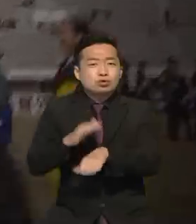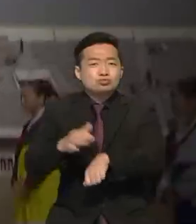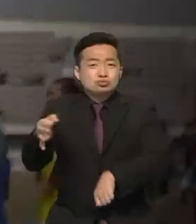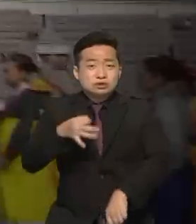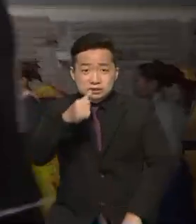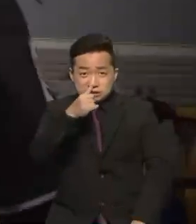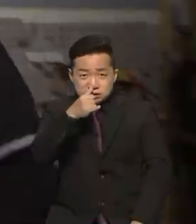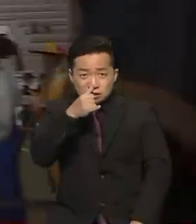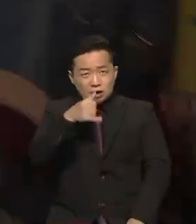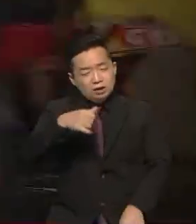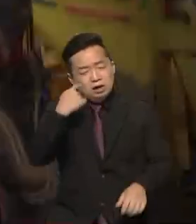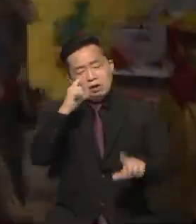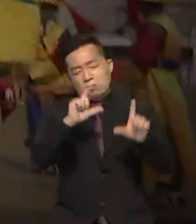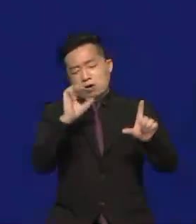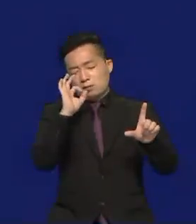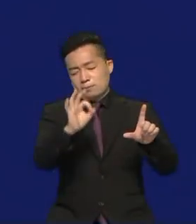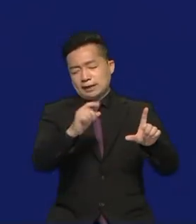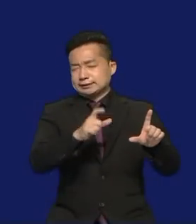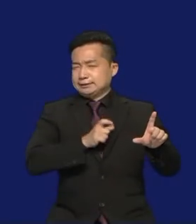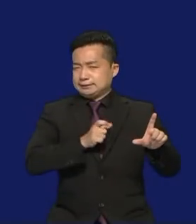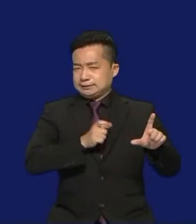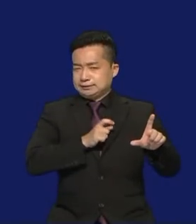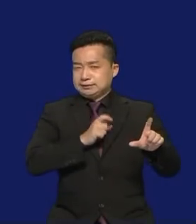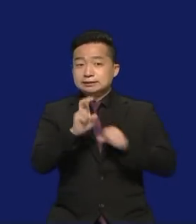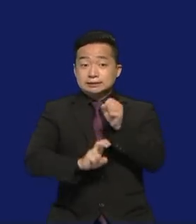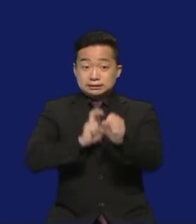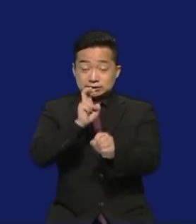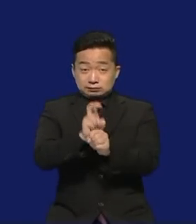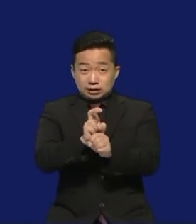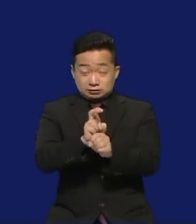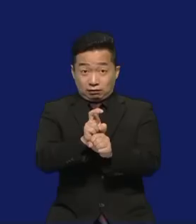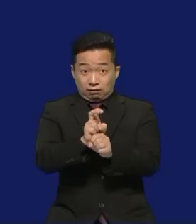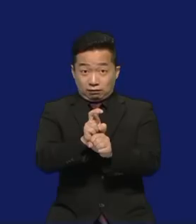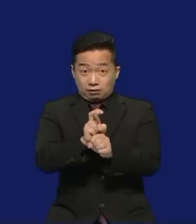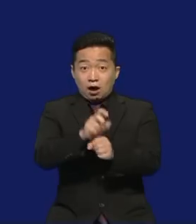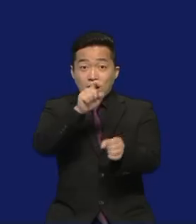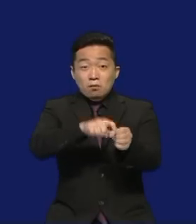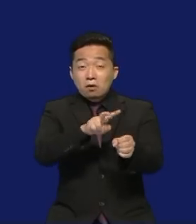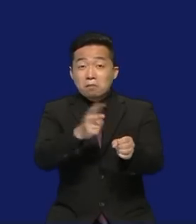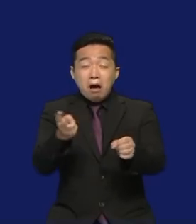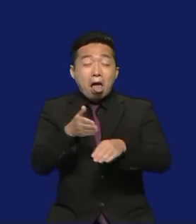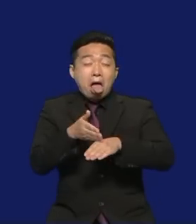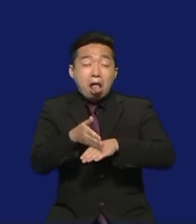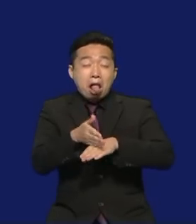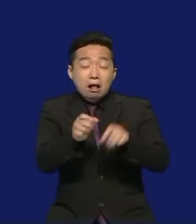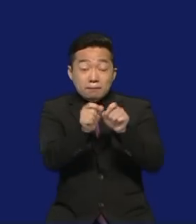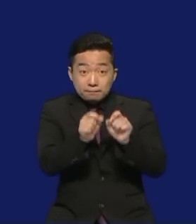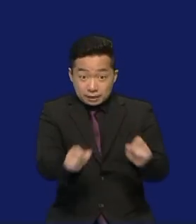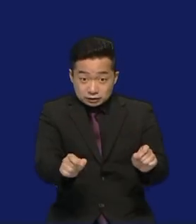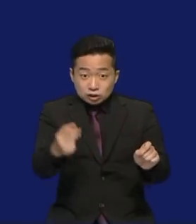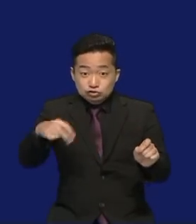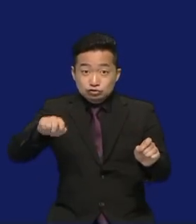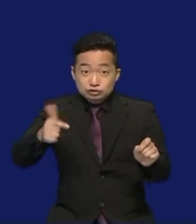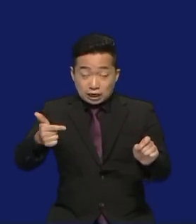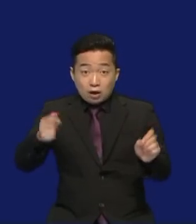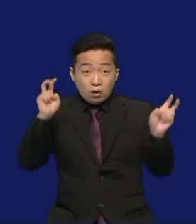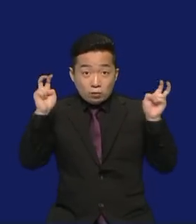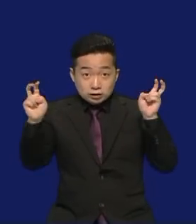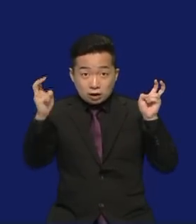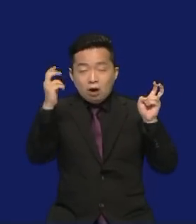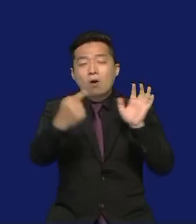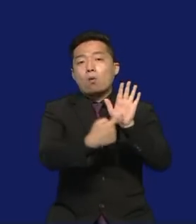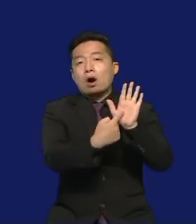받은 구조에 주목하고 있습니다. 20년 가까이 지지부진하던 용도 변경 현안을 해결해야 했던 두산 측의 광고